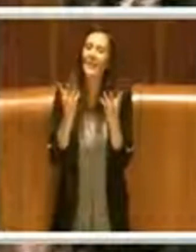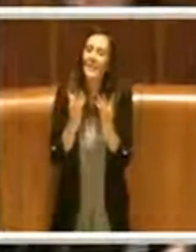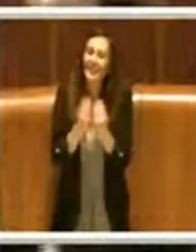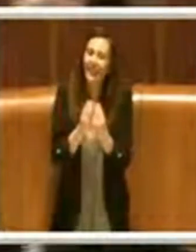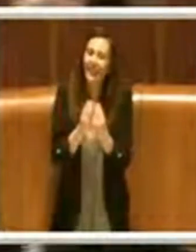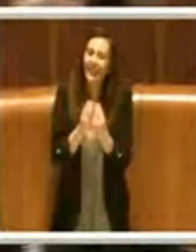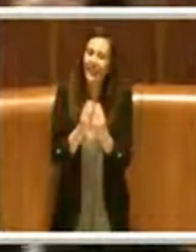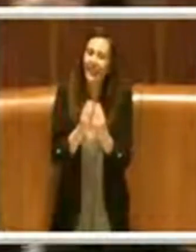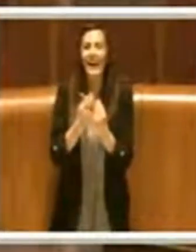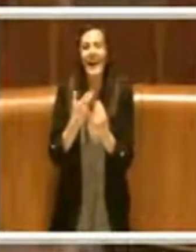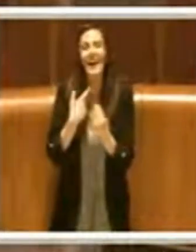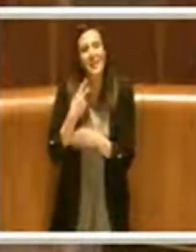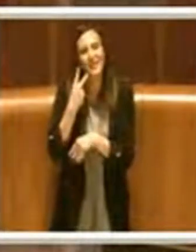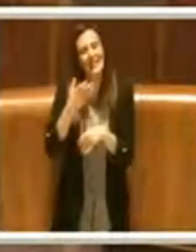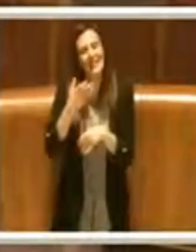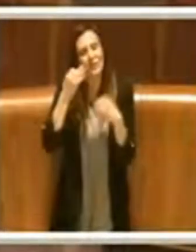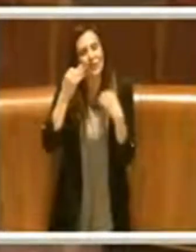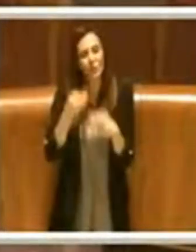vede sicuramente